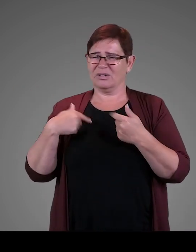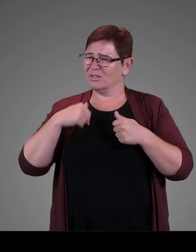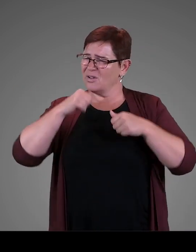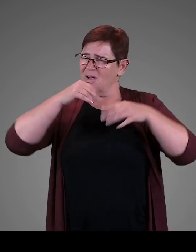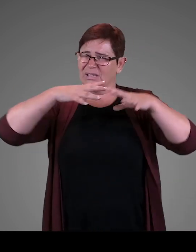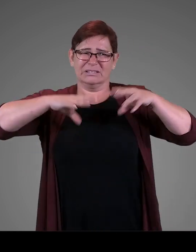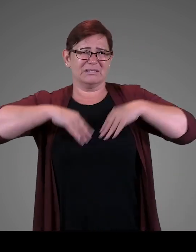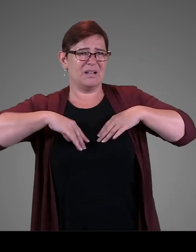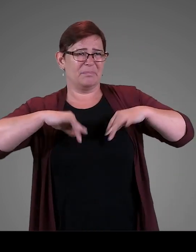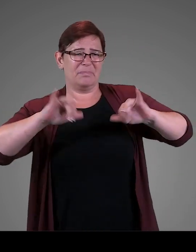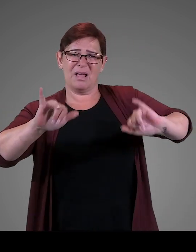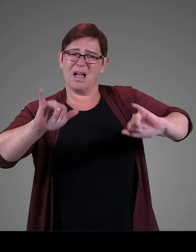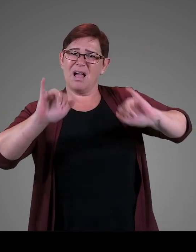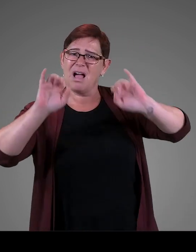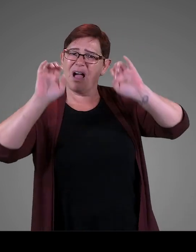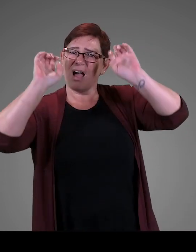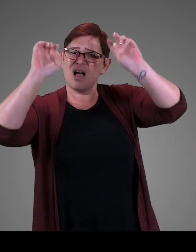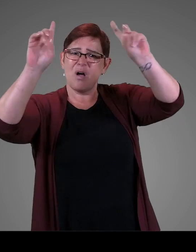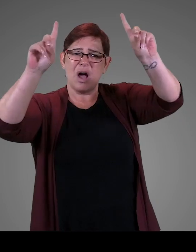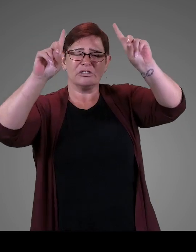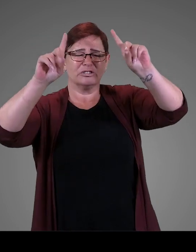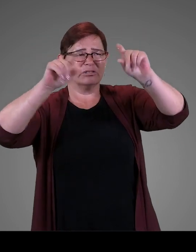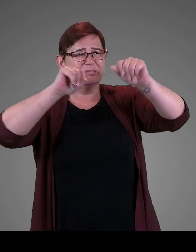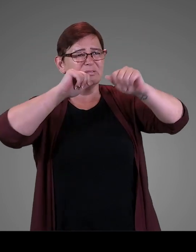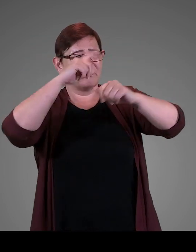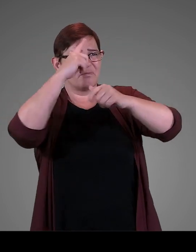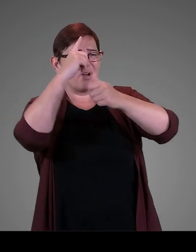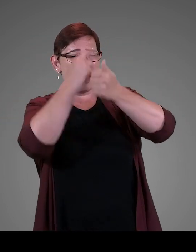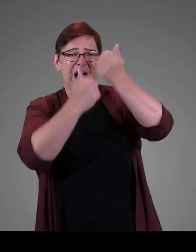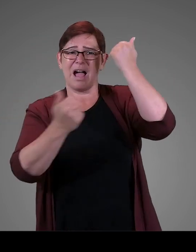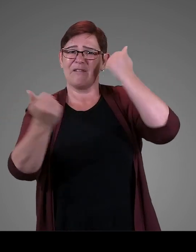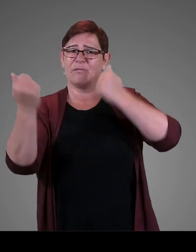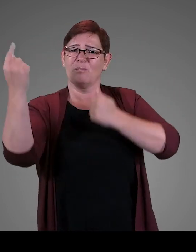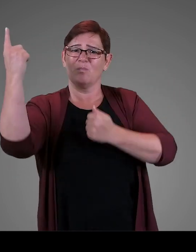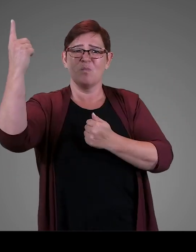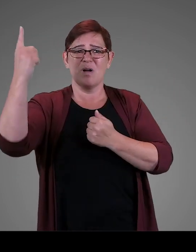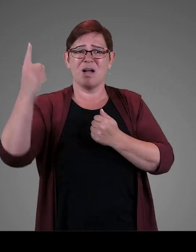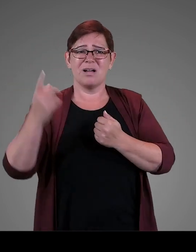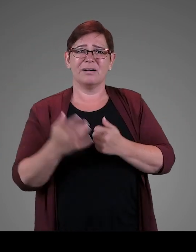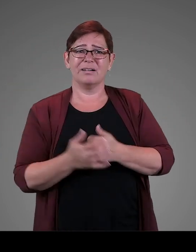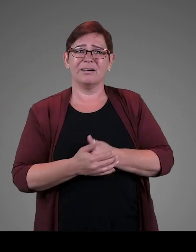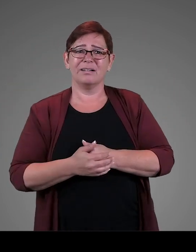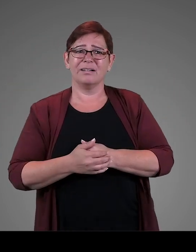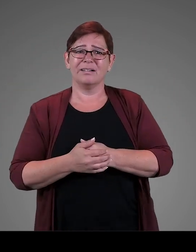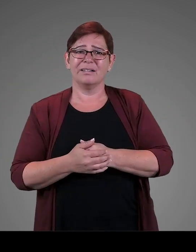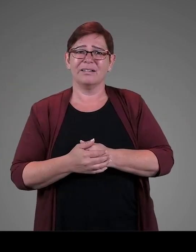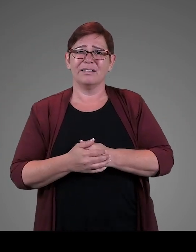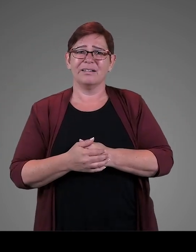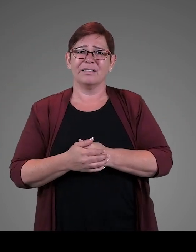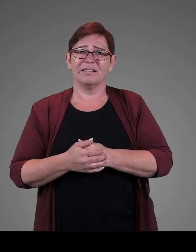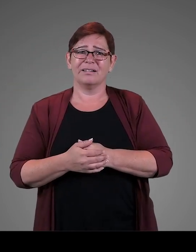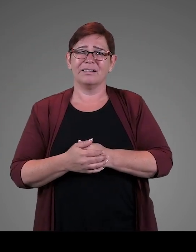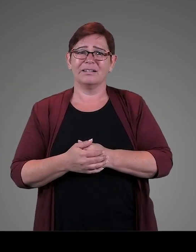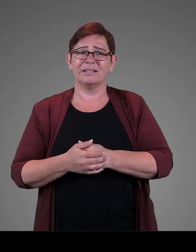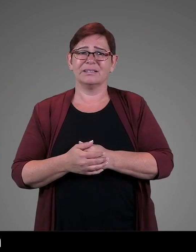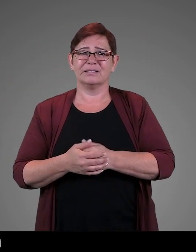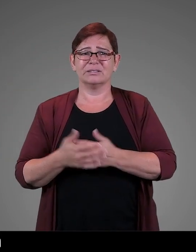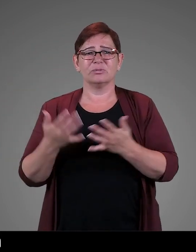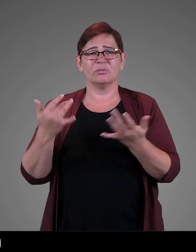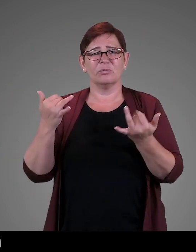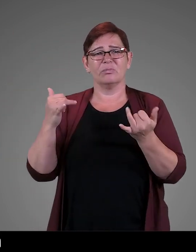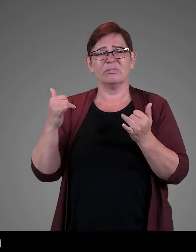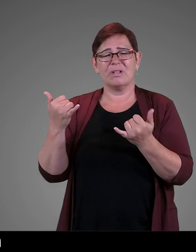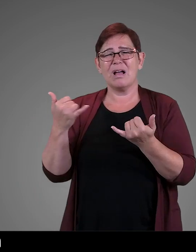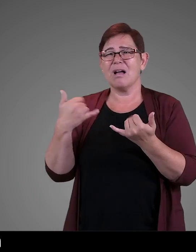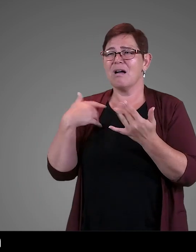c'est juste au Québec, et c'est juste parce que les gens ici luttent pour ça. Ils disent que non, on n'accepte